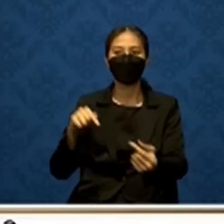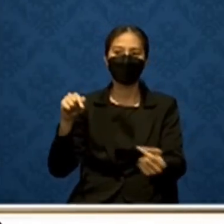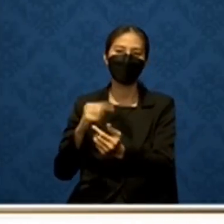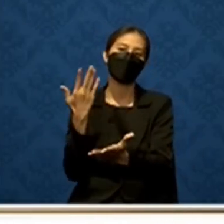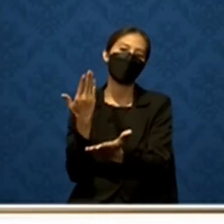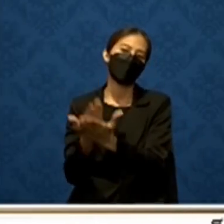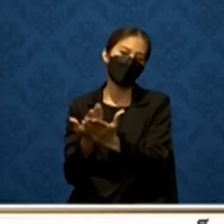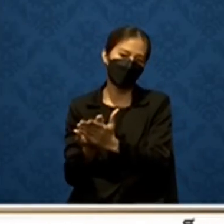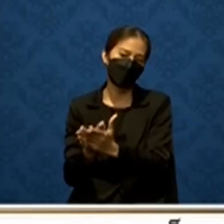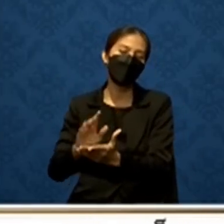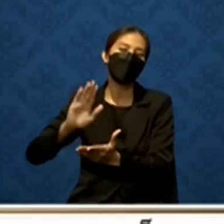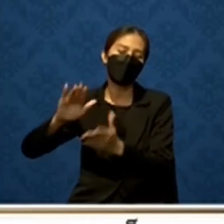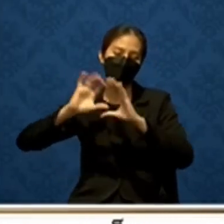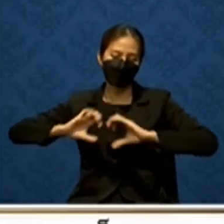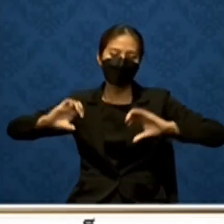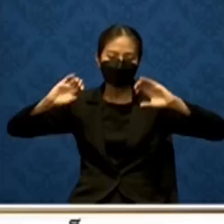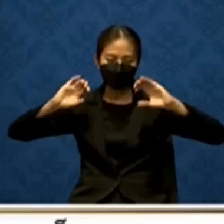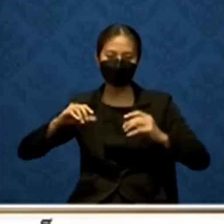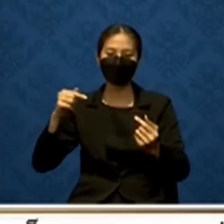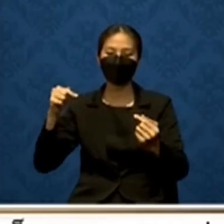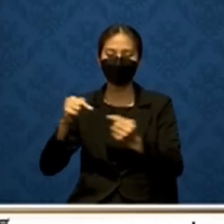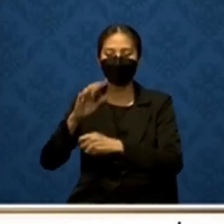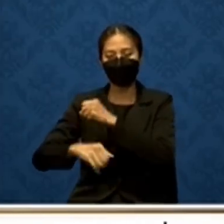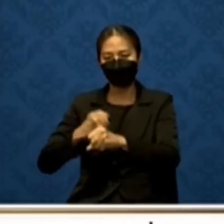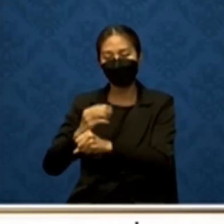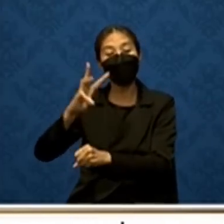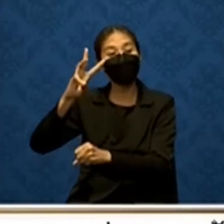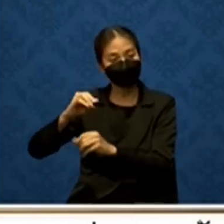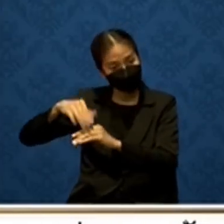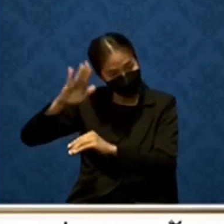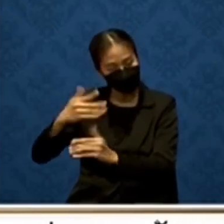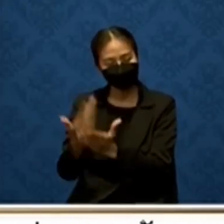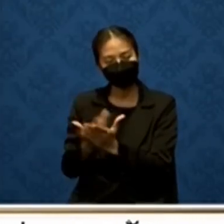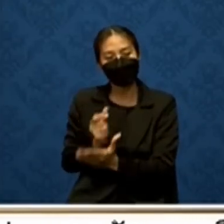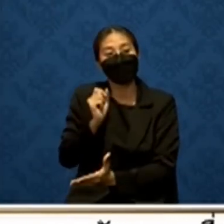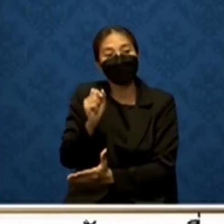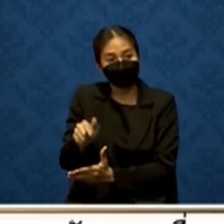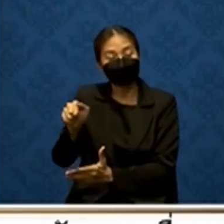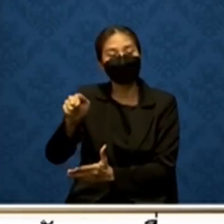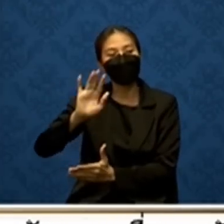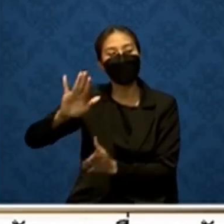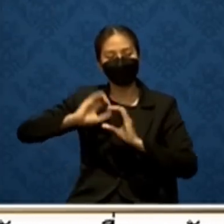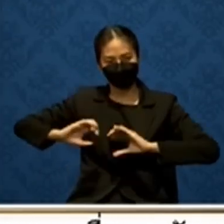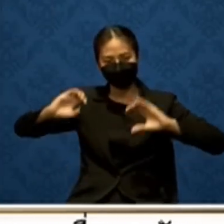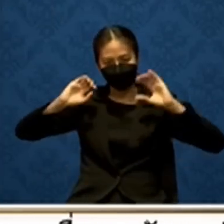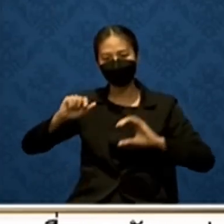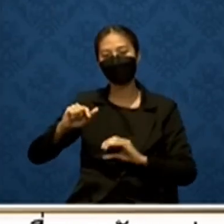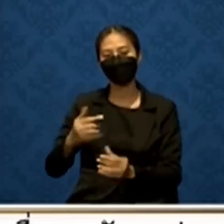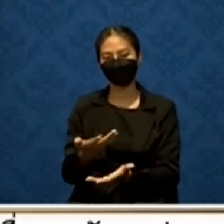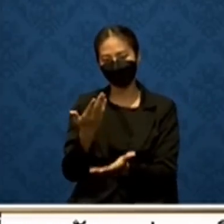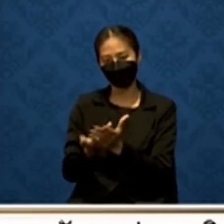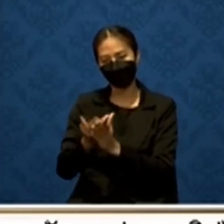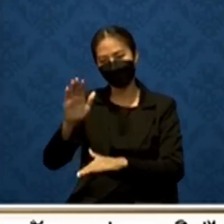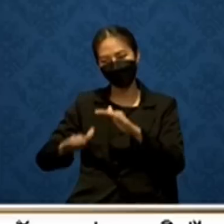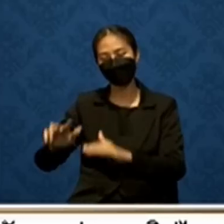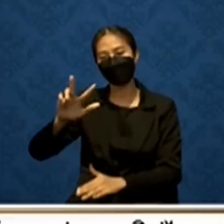บำเน็ตบำนานของขาราการครับงบเบี้ยบำเนต บำนาน ของข้าจการมุลค่า สามสายกว่